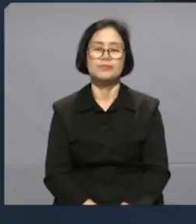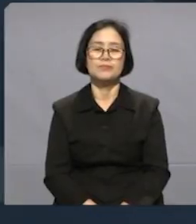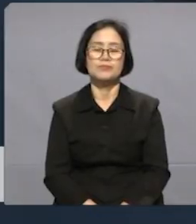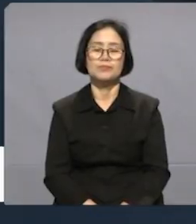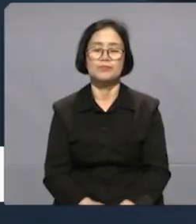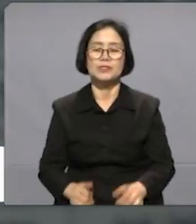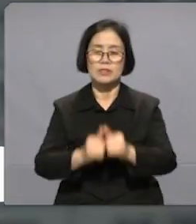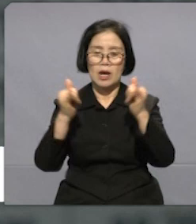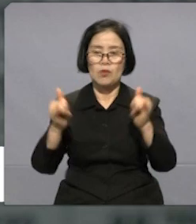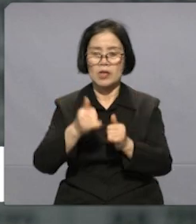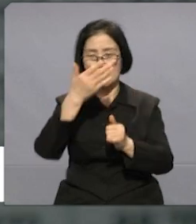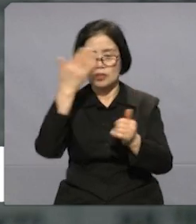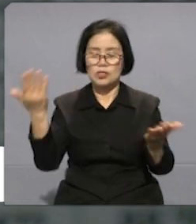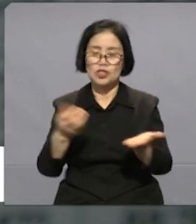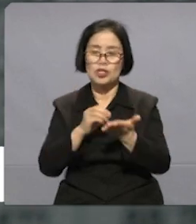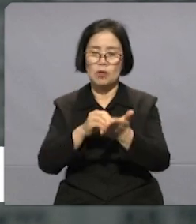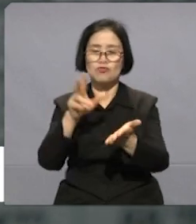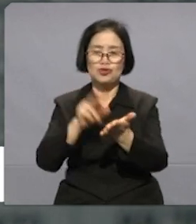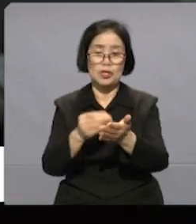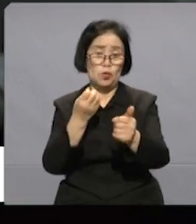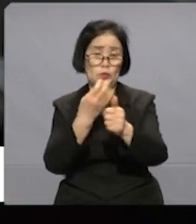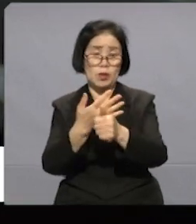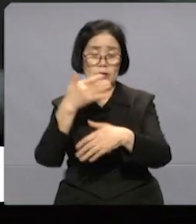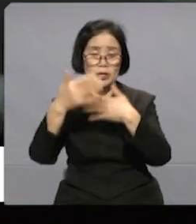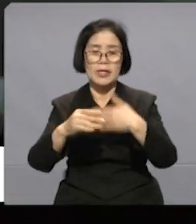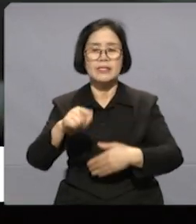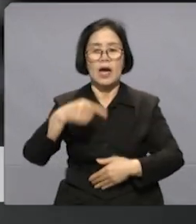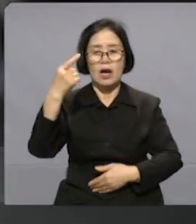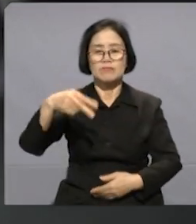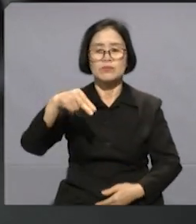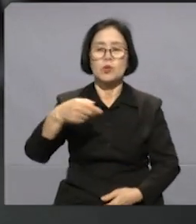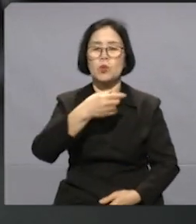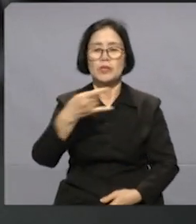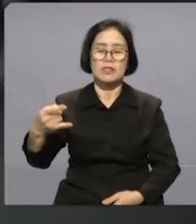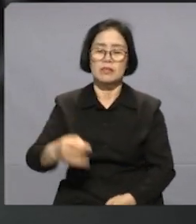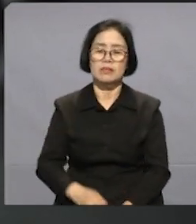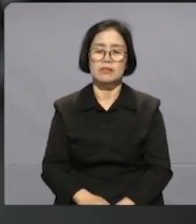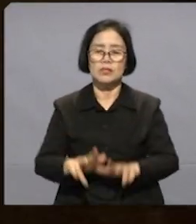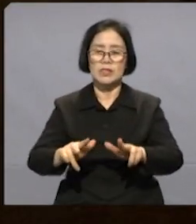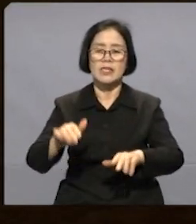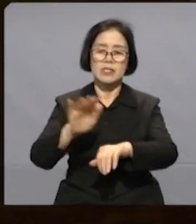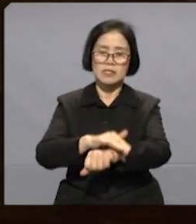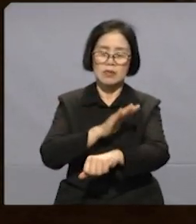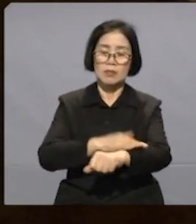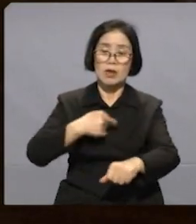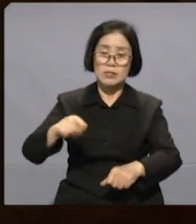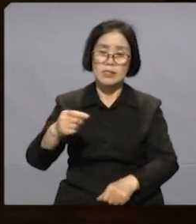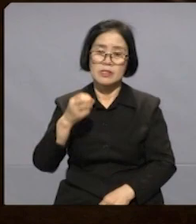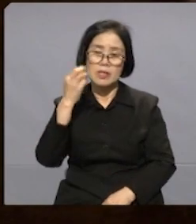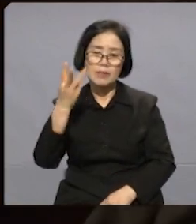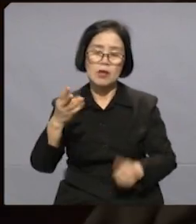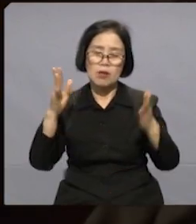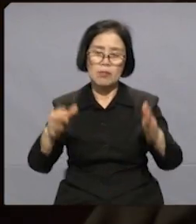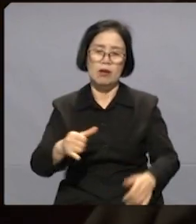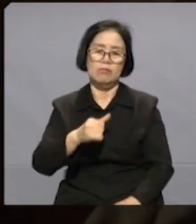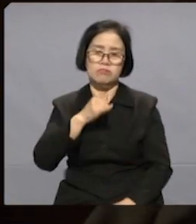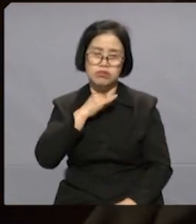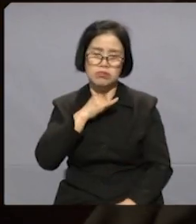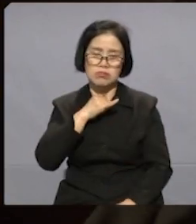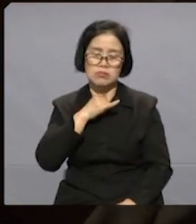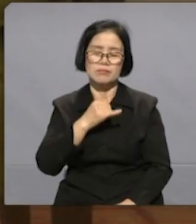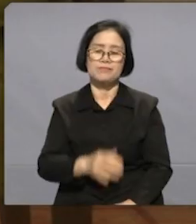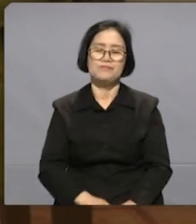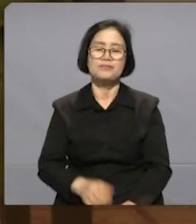우리 사회의 청년 취업 문제를 고발한 영화 다음 소희. 현장 실습을 나간 지 3개월 만에 극단적 선택을